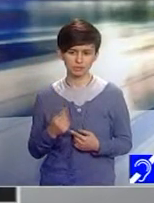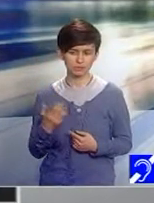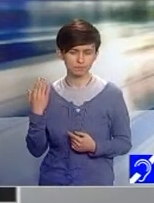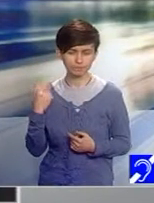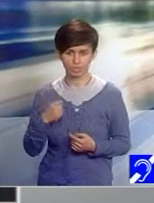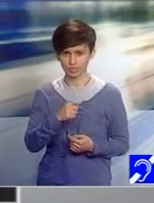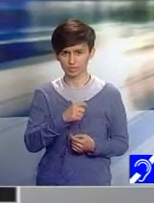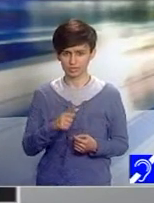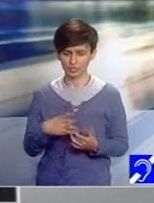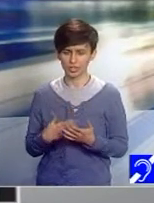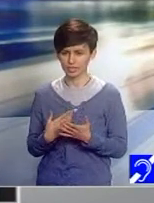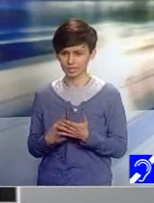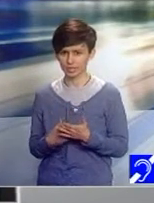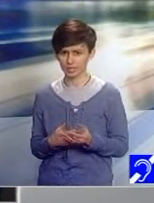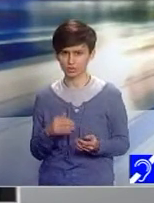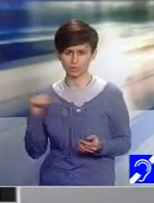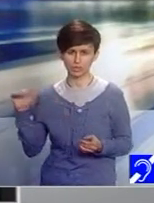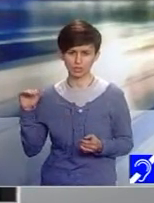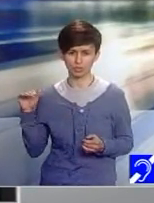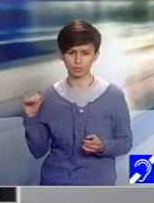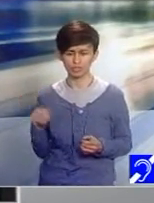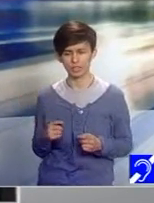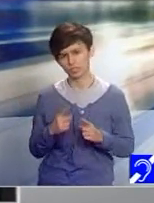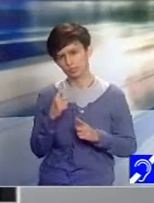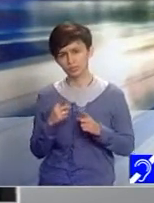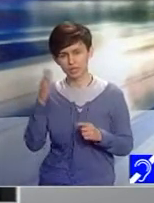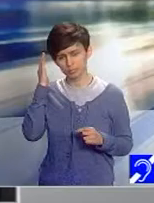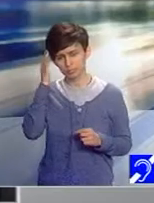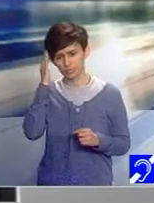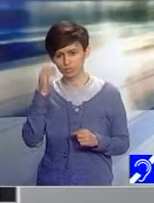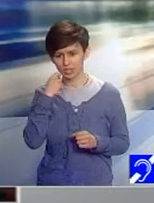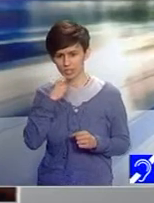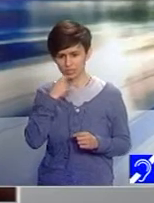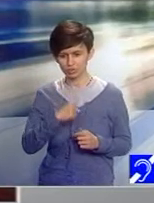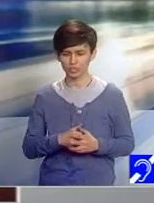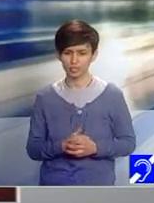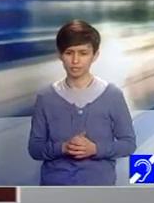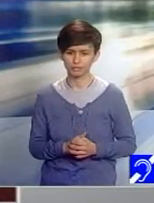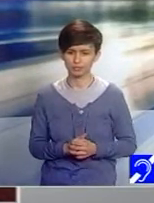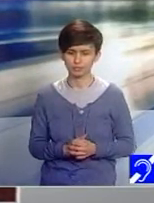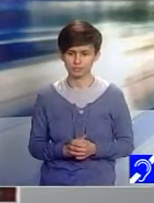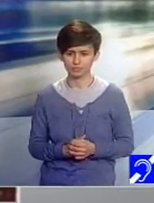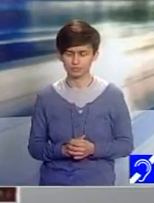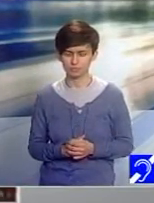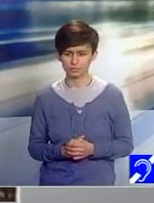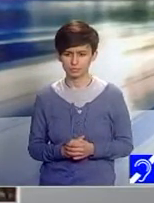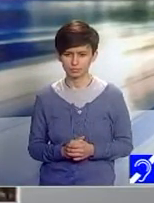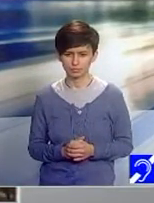proiectul s-a adresat exclusiv copiilor dintr-o anume școală clujană. Vasiva Mihaela.